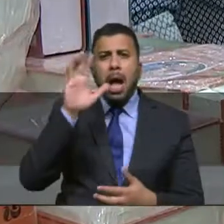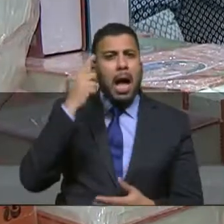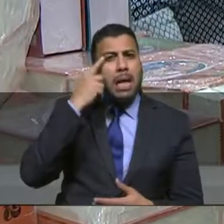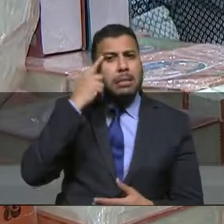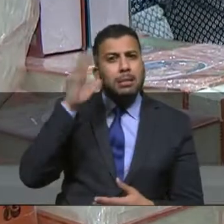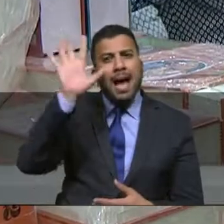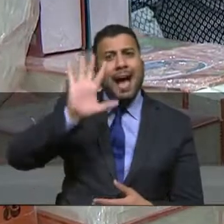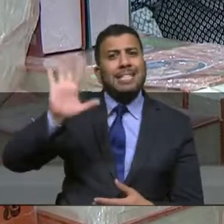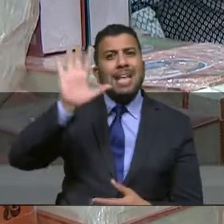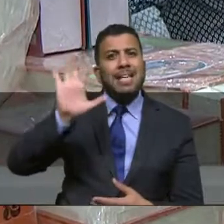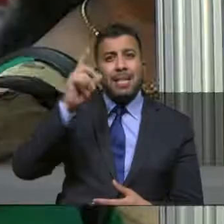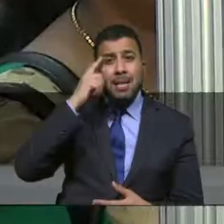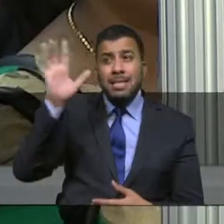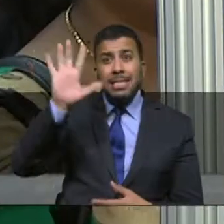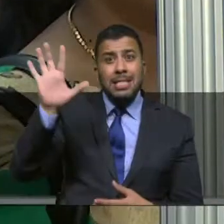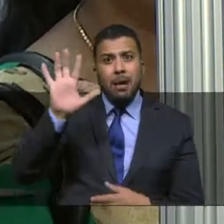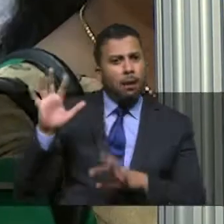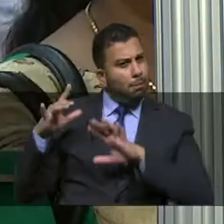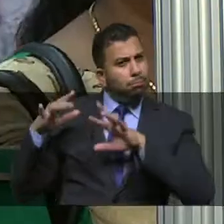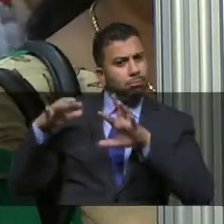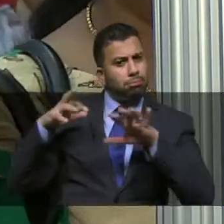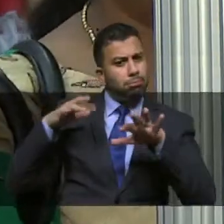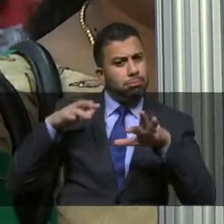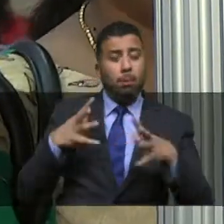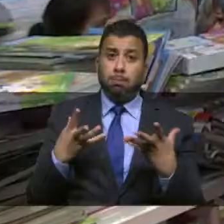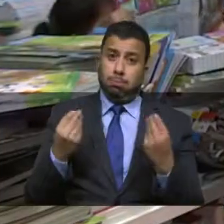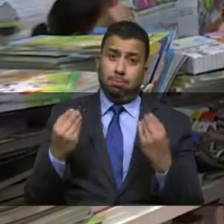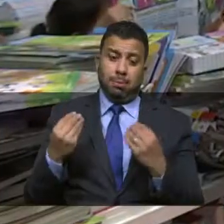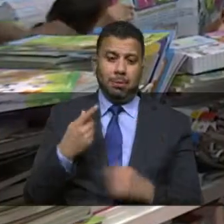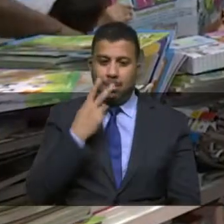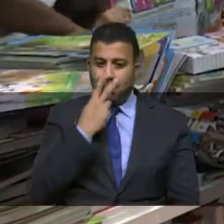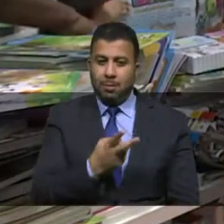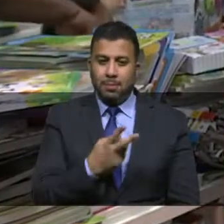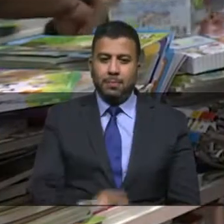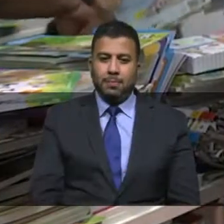الآسيوي الذي يشهد إقبالاً لافتاً من زوار المعرض.